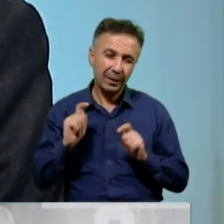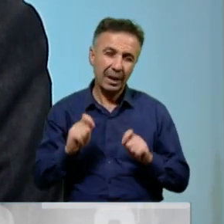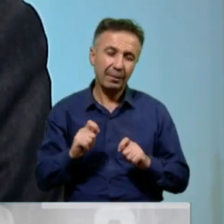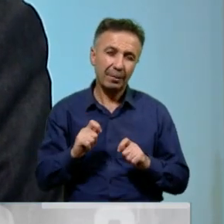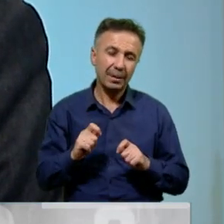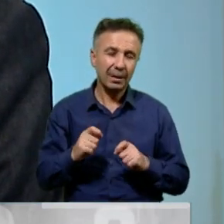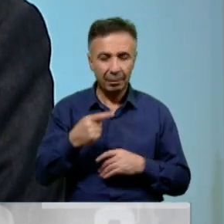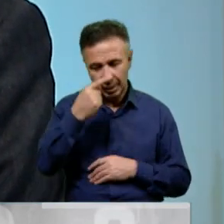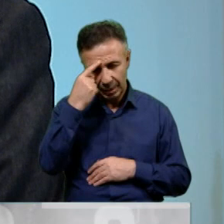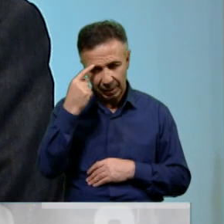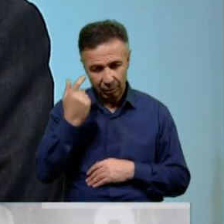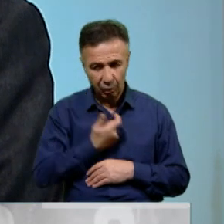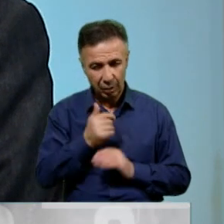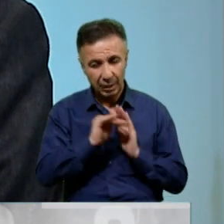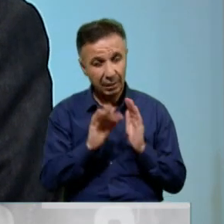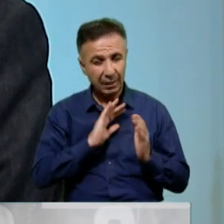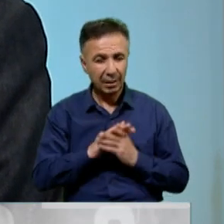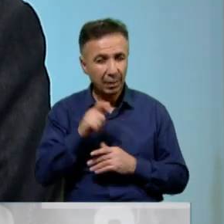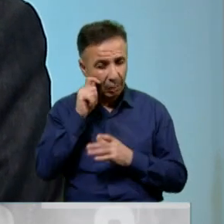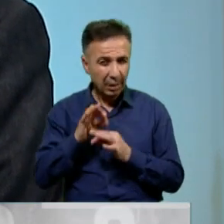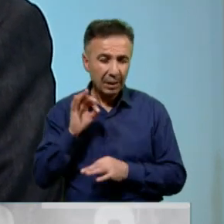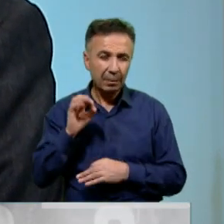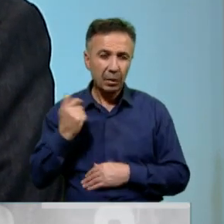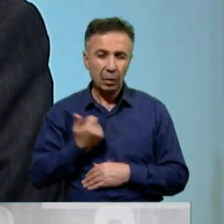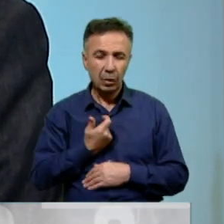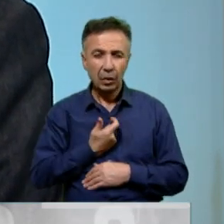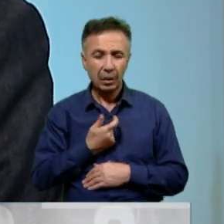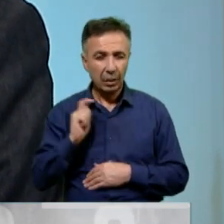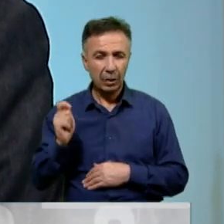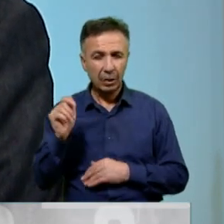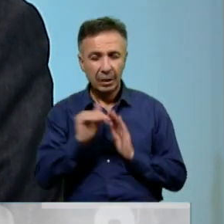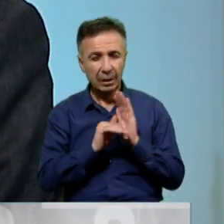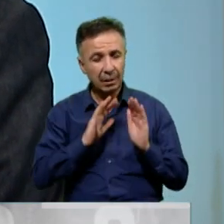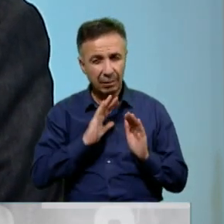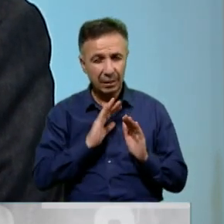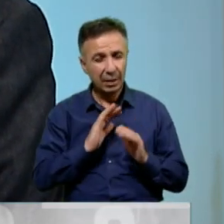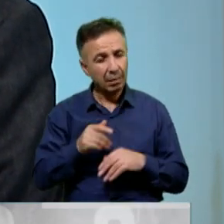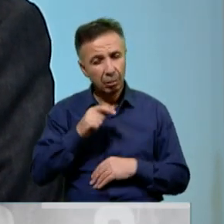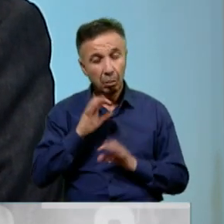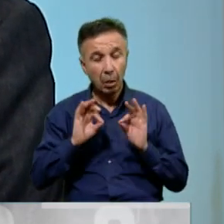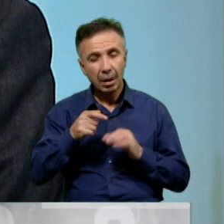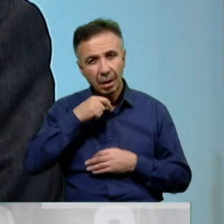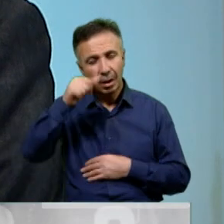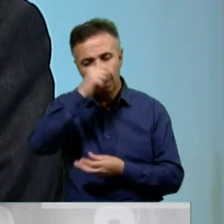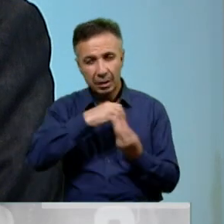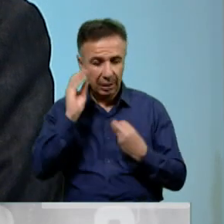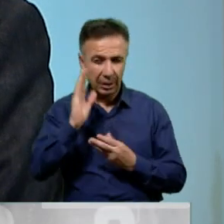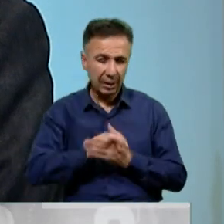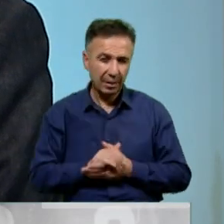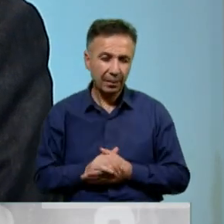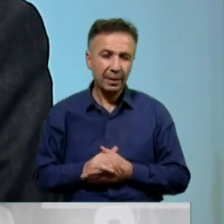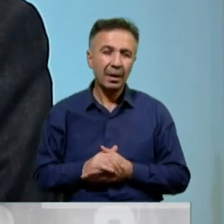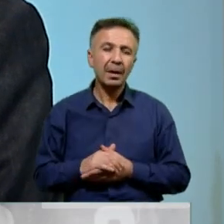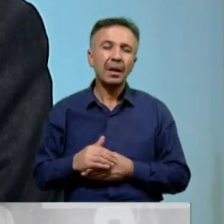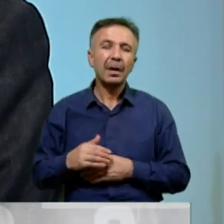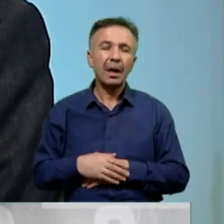şekli bellidir. Bir Müslüman o şartları taşıyorsa mutlaka hacca gidecektir. Ama Hanefi mezhebinde mesela